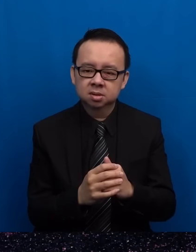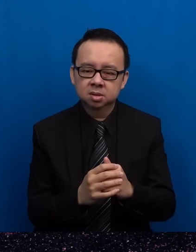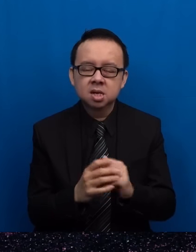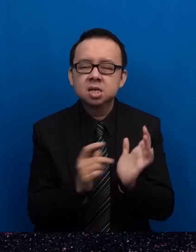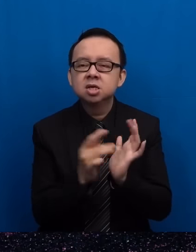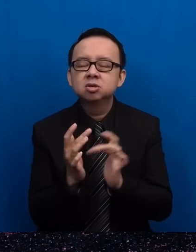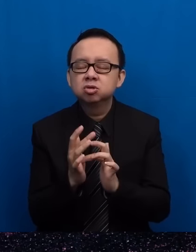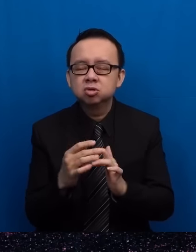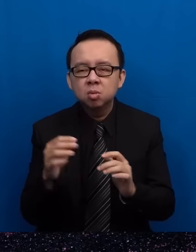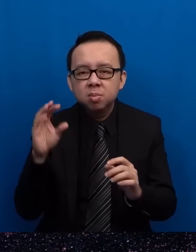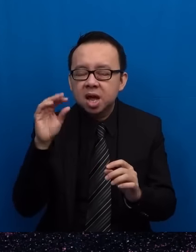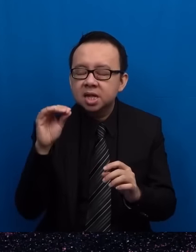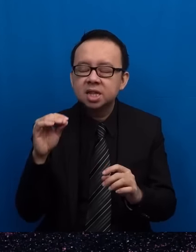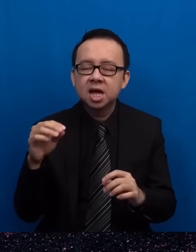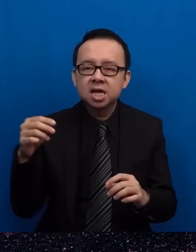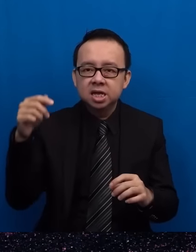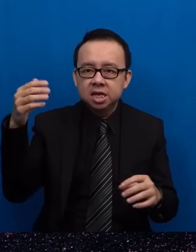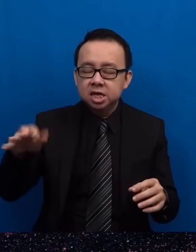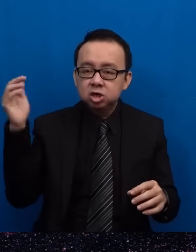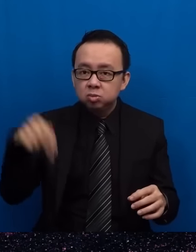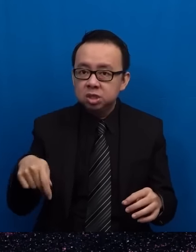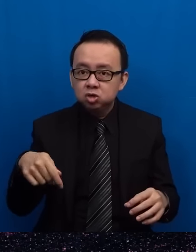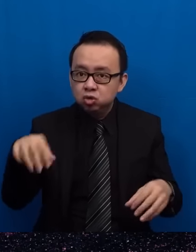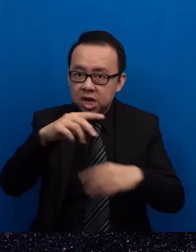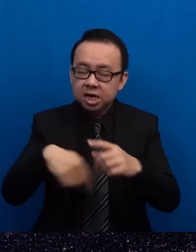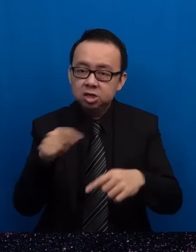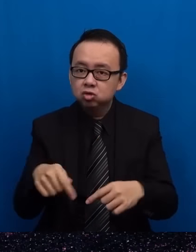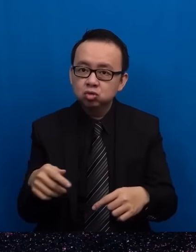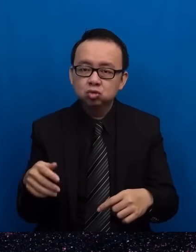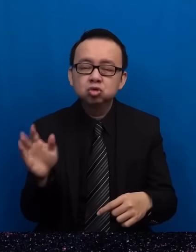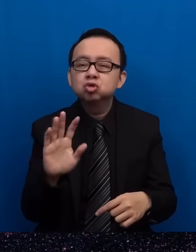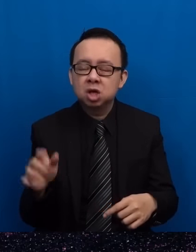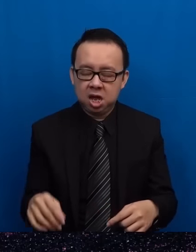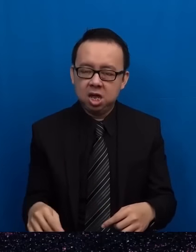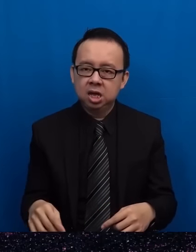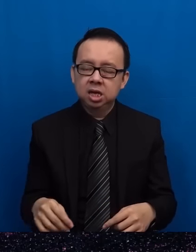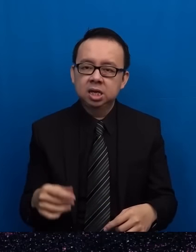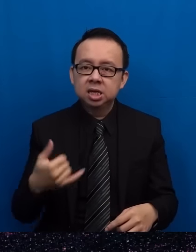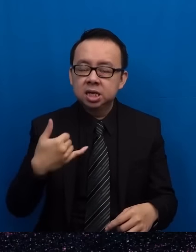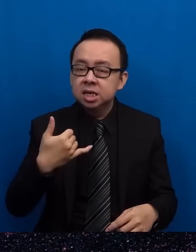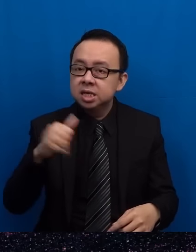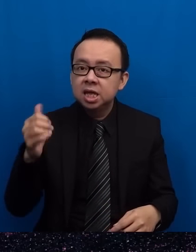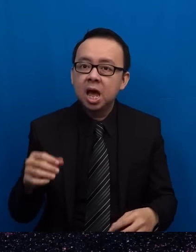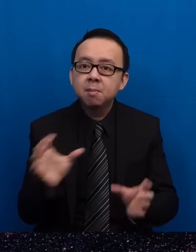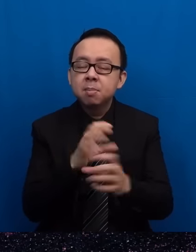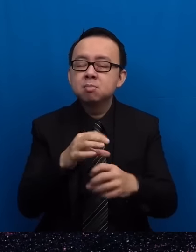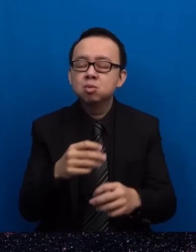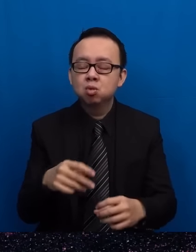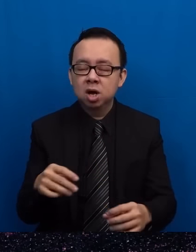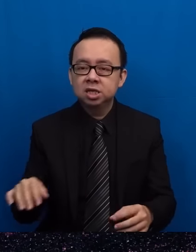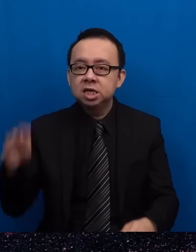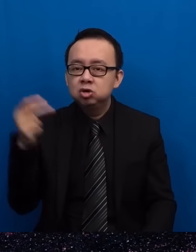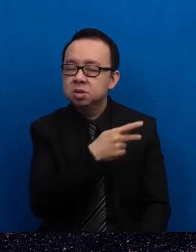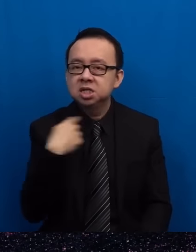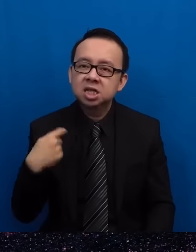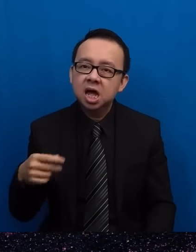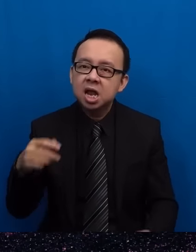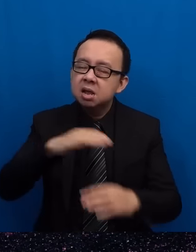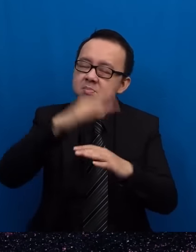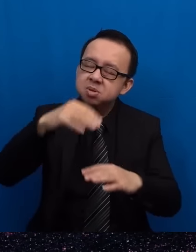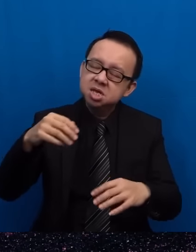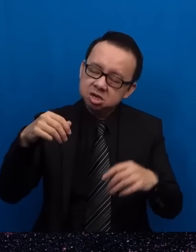mengalahkan dunia. Tapi yang membuat hidup kita lebih susah adalah diri kita. Karena kita salah meresponi